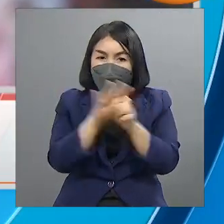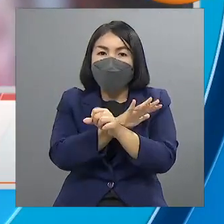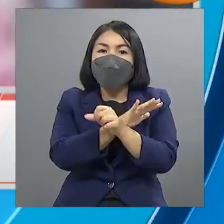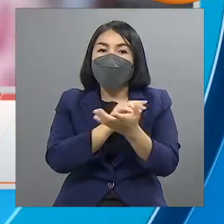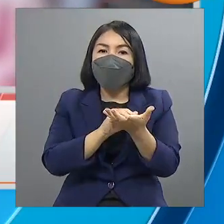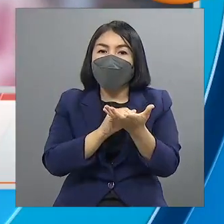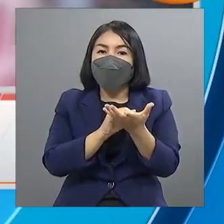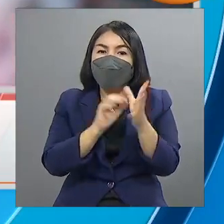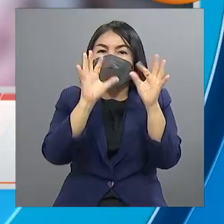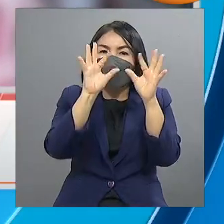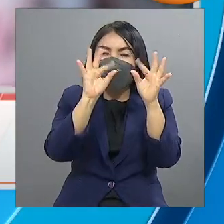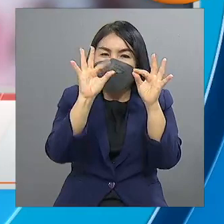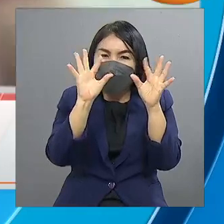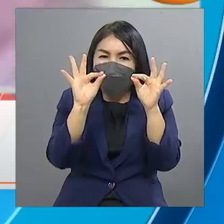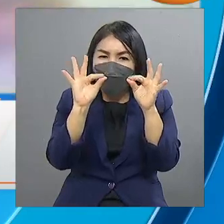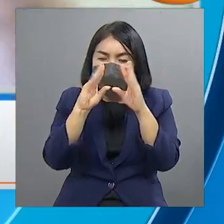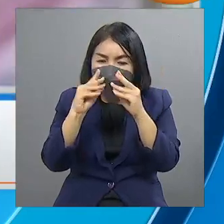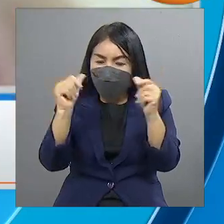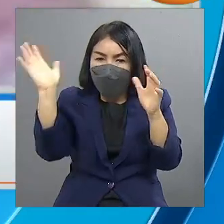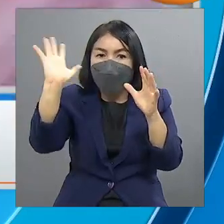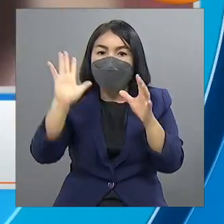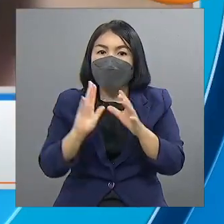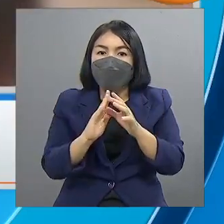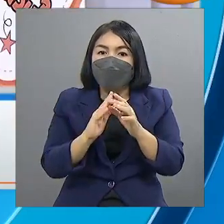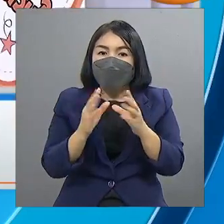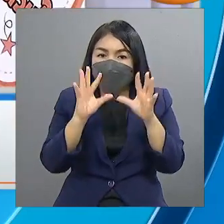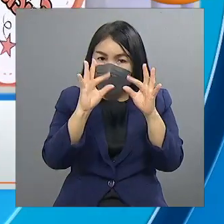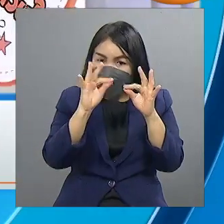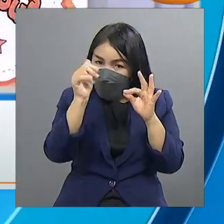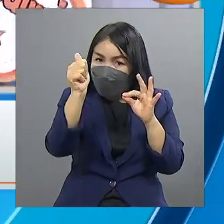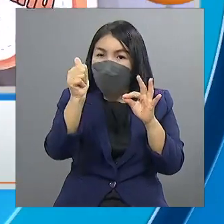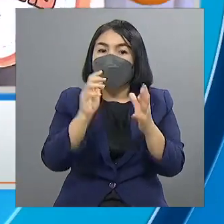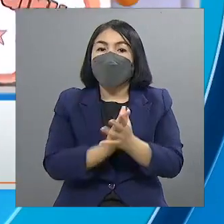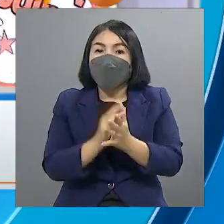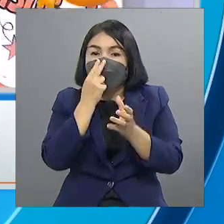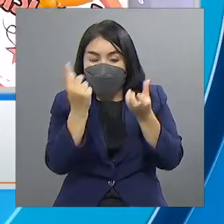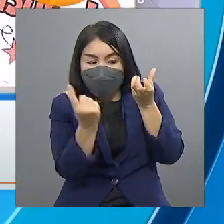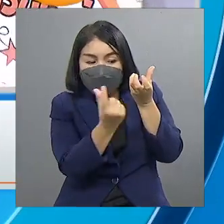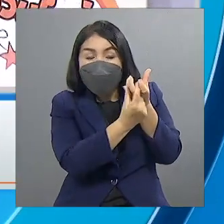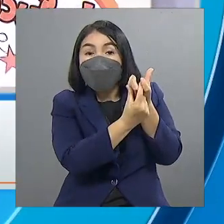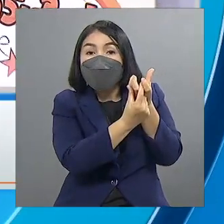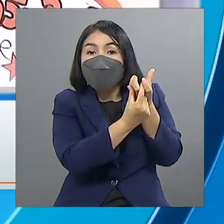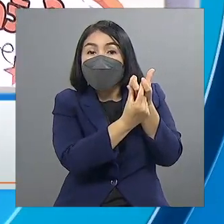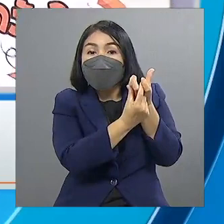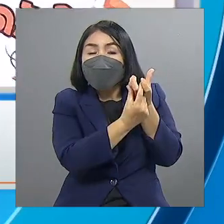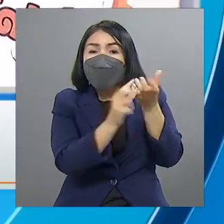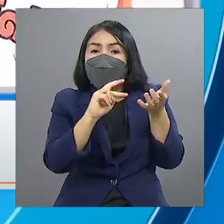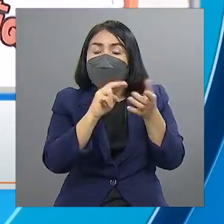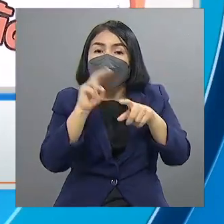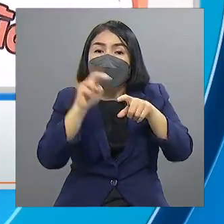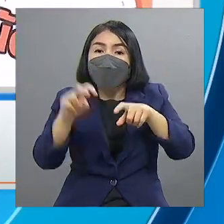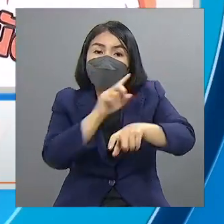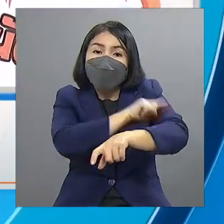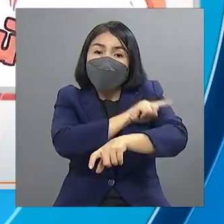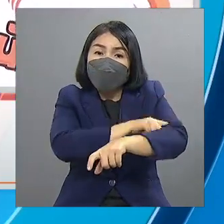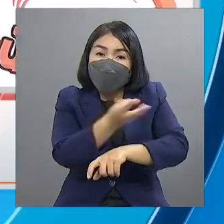วค่ะ ค่ะ คุณพลอยผมแอบเห็นนี่ที่โลโก้ฉลากเนี่ยติดไว้ด้วยโลโซเดียมโซเดียมต่ำด้วยใช่ไหมครับ